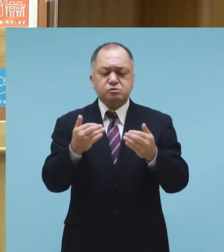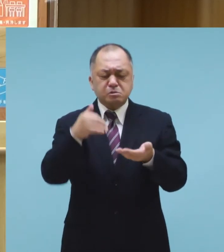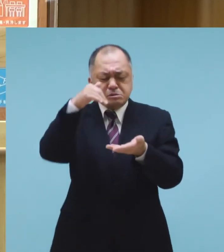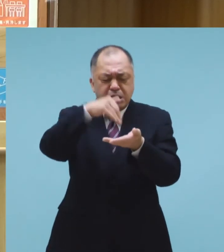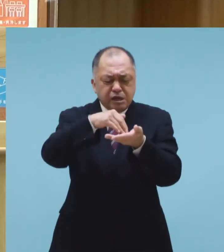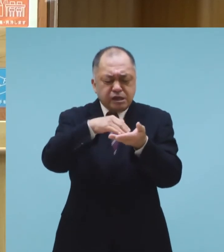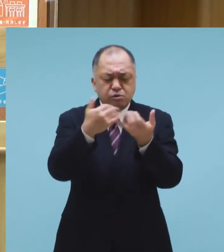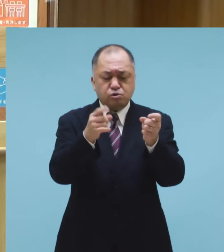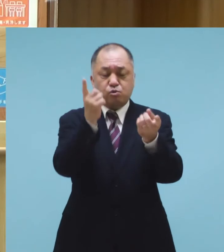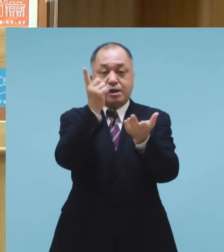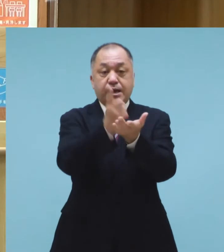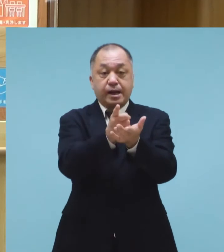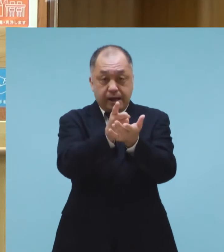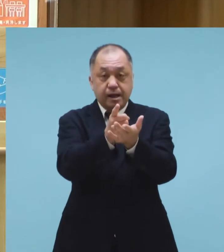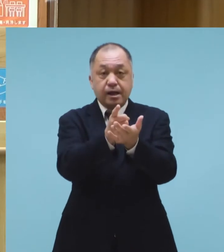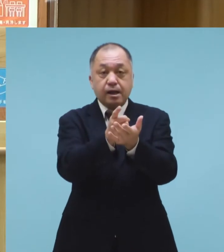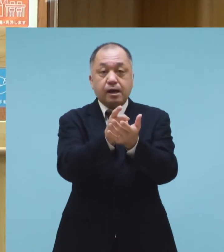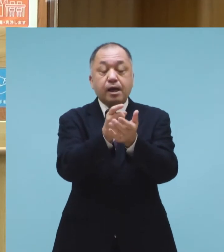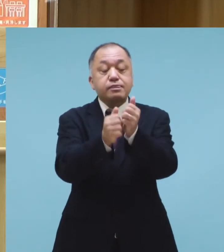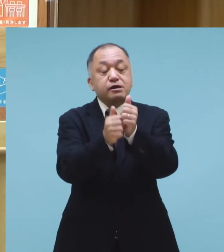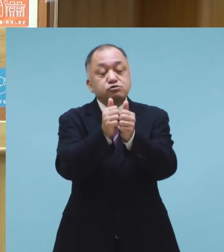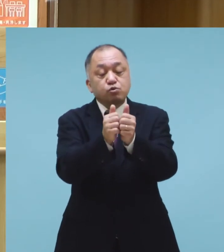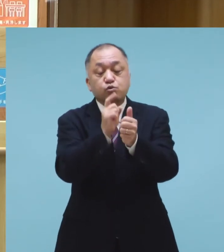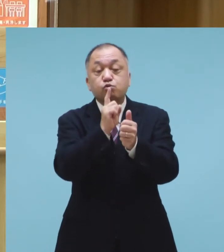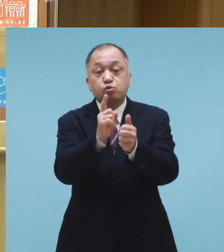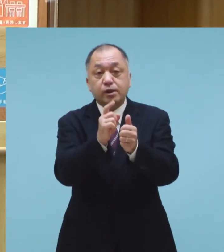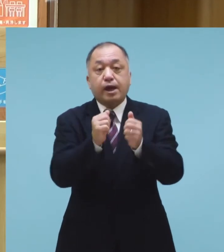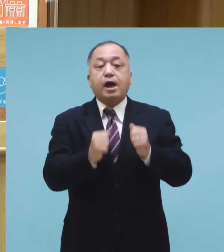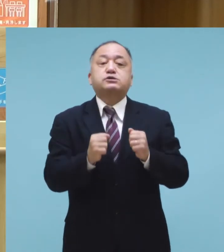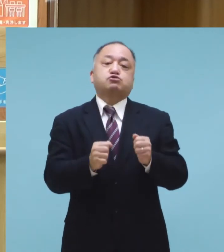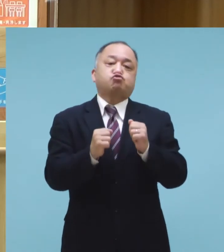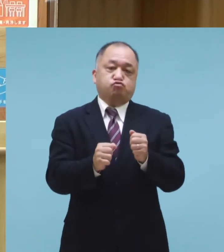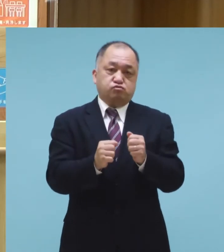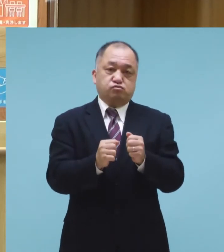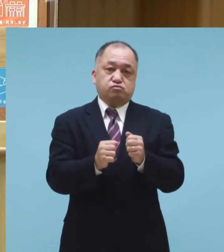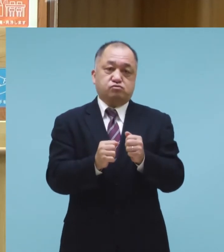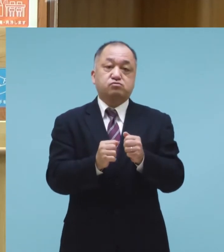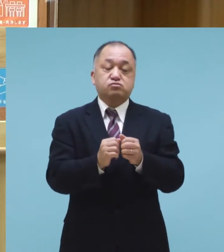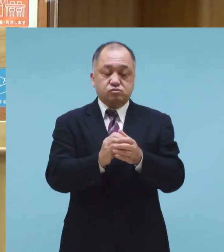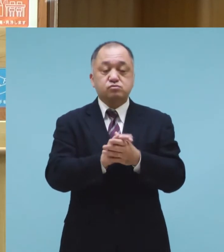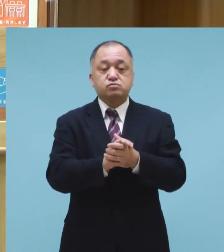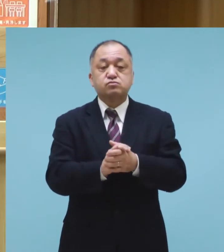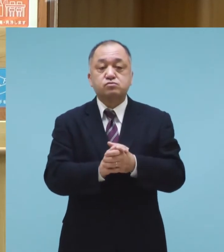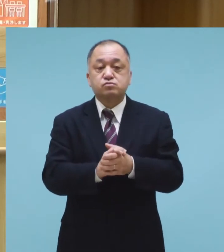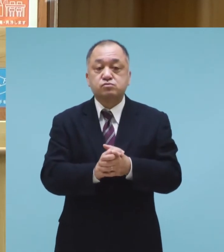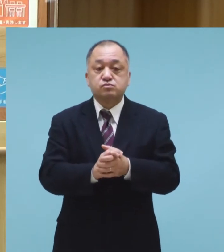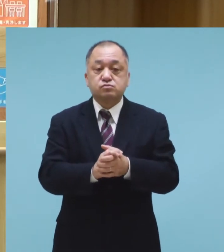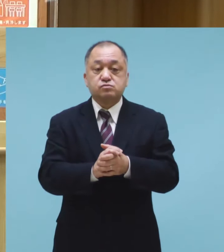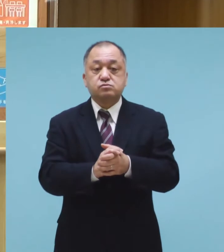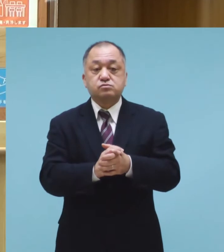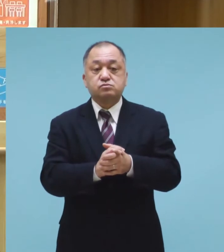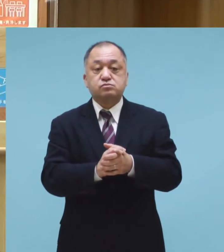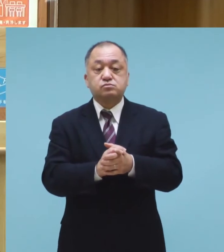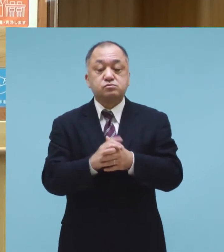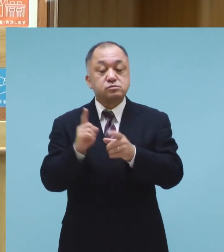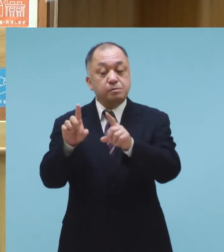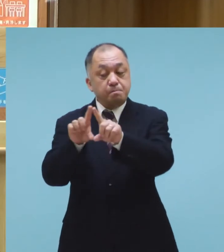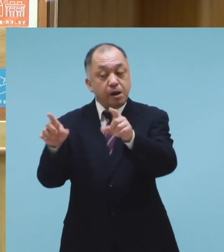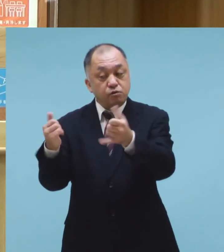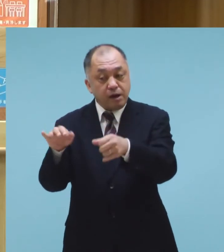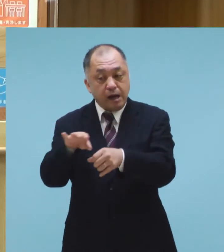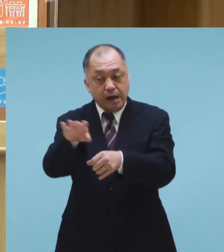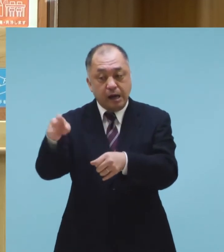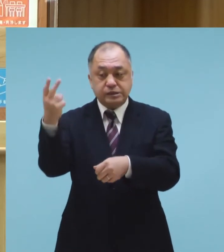ですね、そのテストということでコースを走られるという状況でありますので、その一般の方が参加